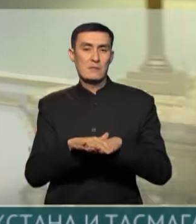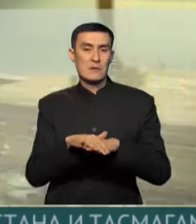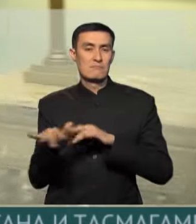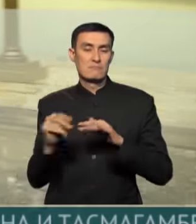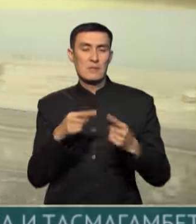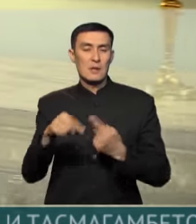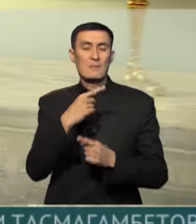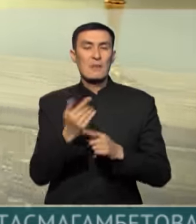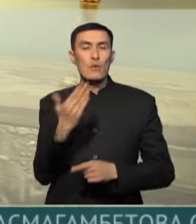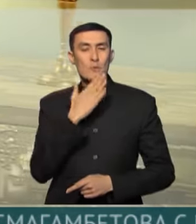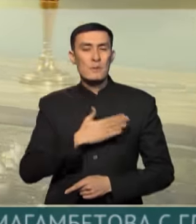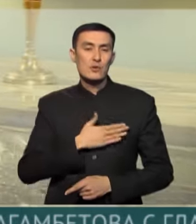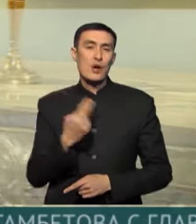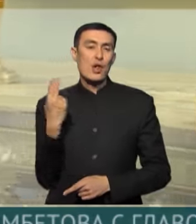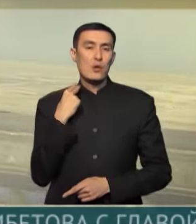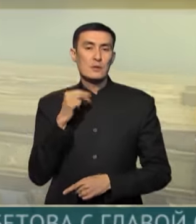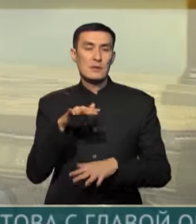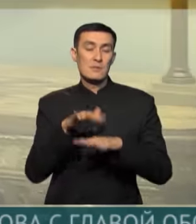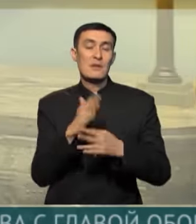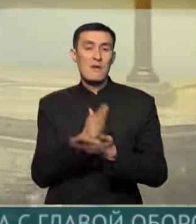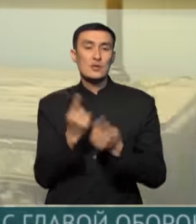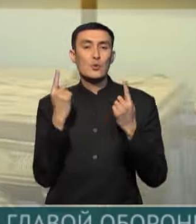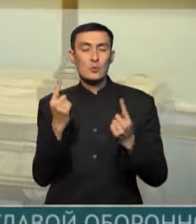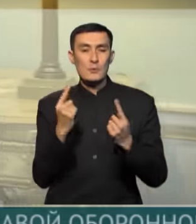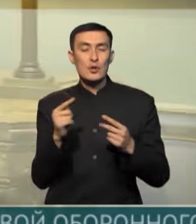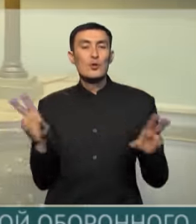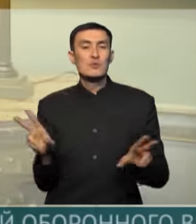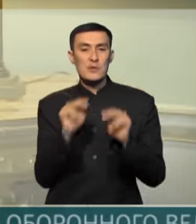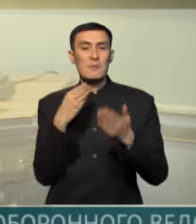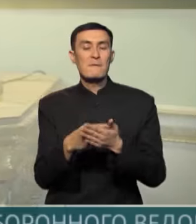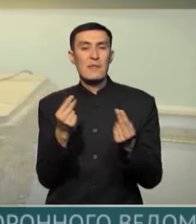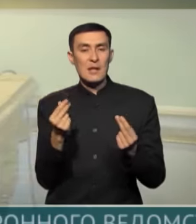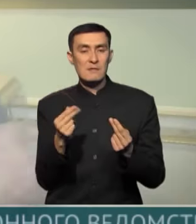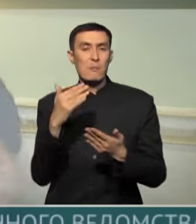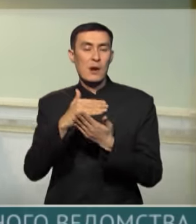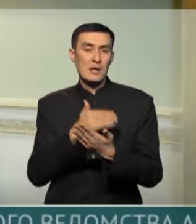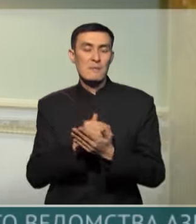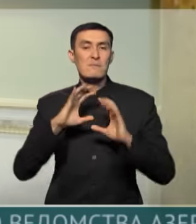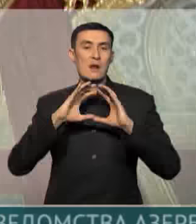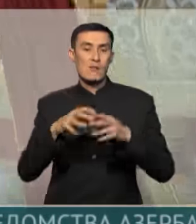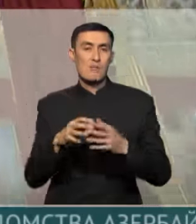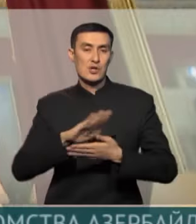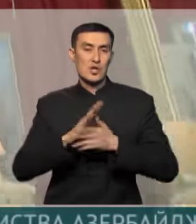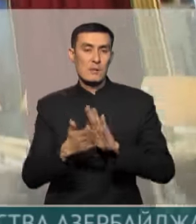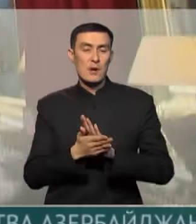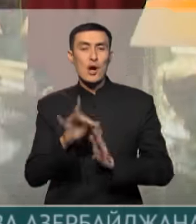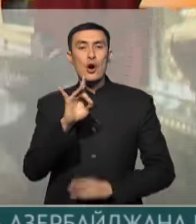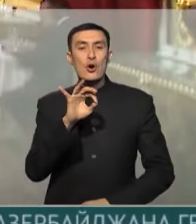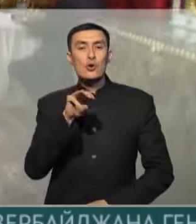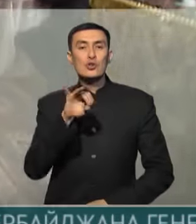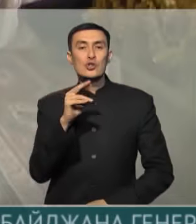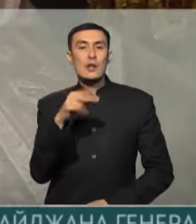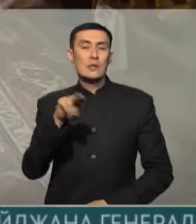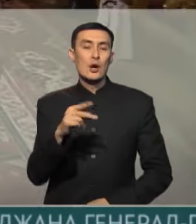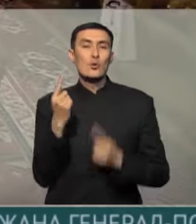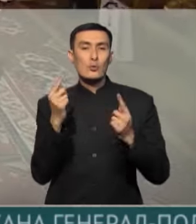Его детище, London City Group, считается наиболее крупным и успешным финансовым проектом в мировом масштабе. Ротшильды – одни из самых